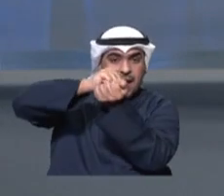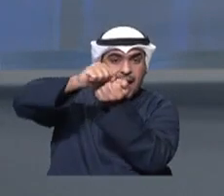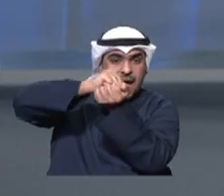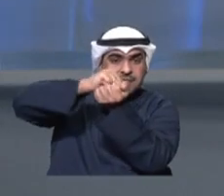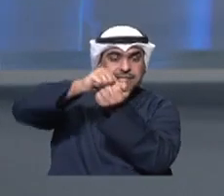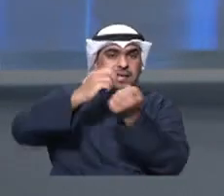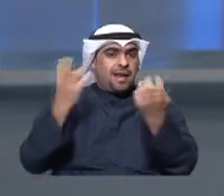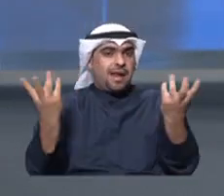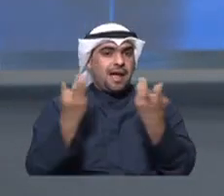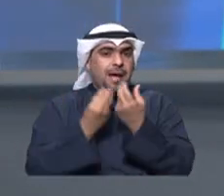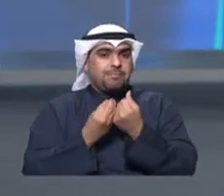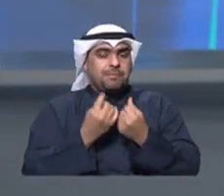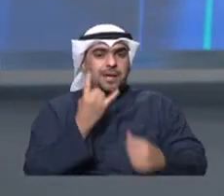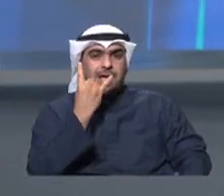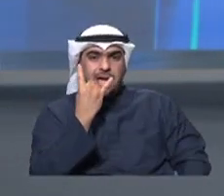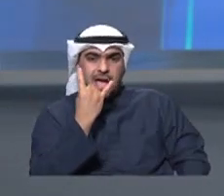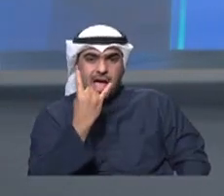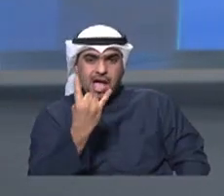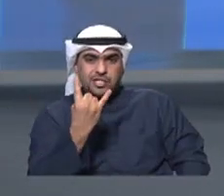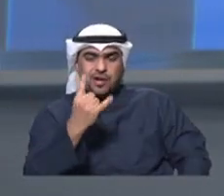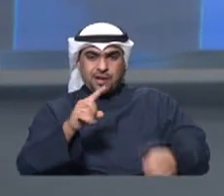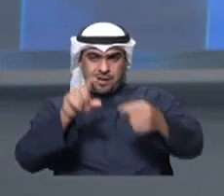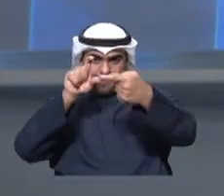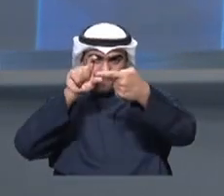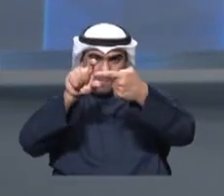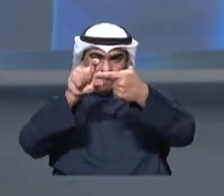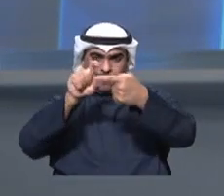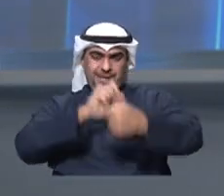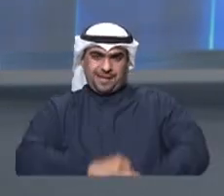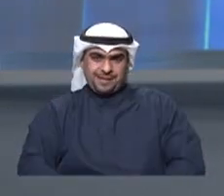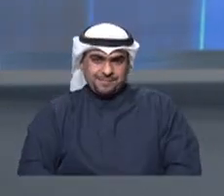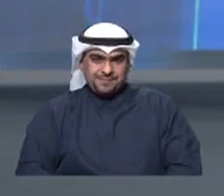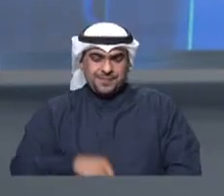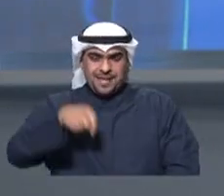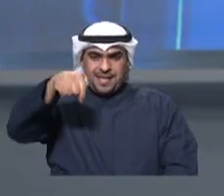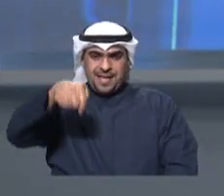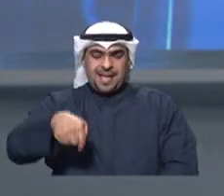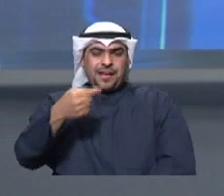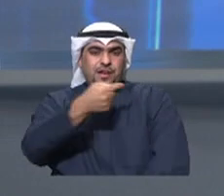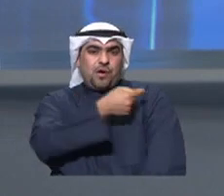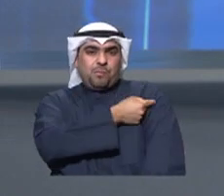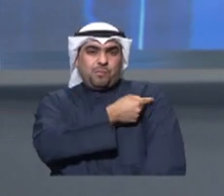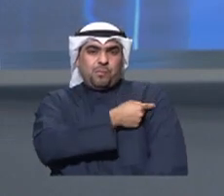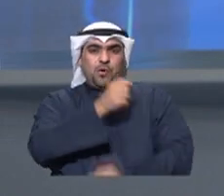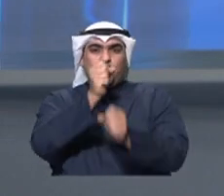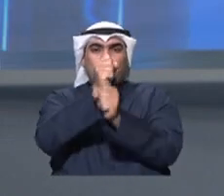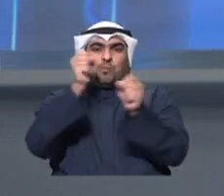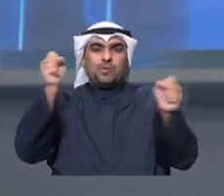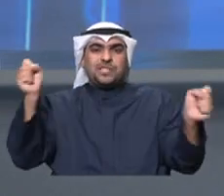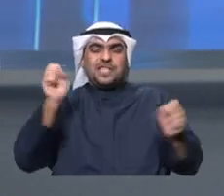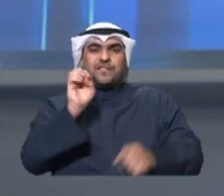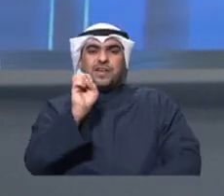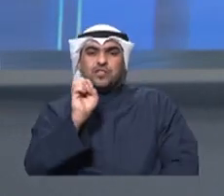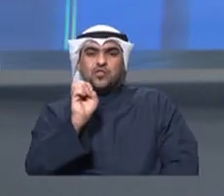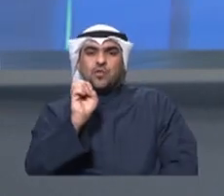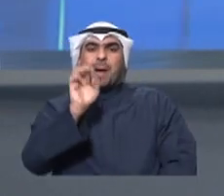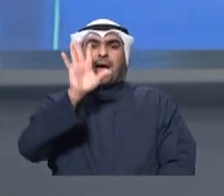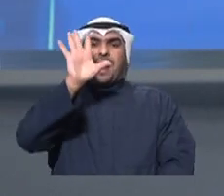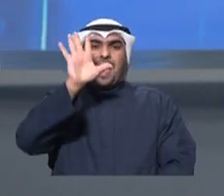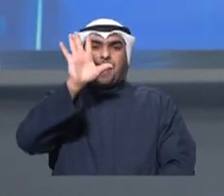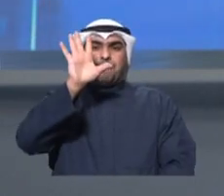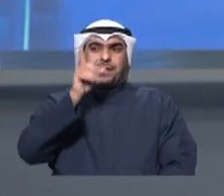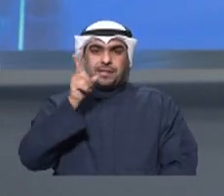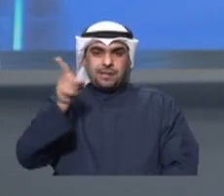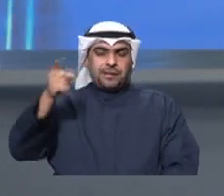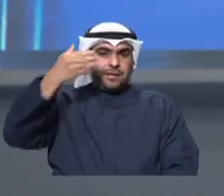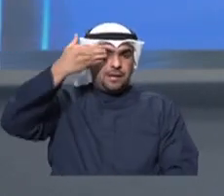الزيادة يواصل مركز صباح الأحمد للكلى جهوده وإنجازاته الطبية، حيث شهدت العمليات الجراحية باستخدام تقنية